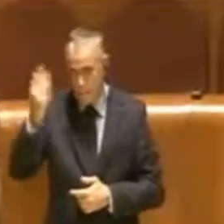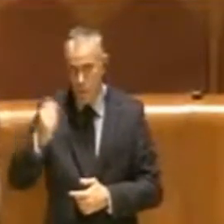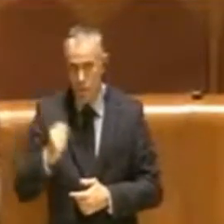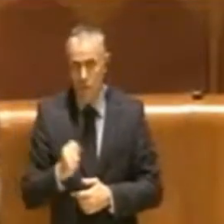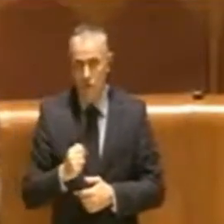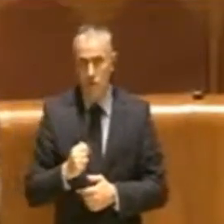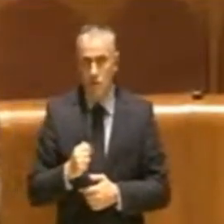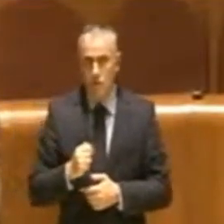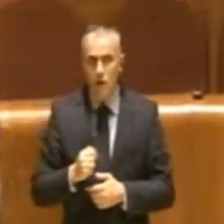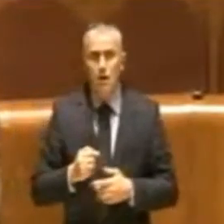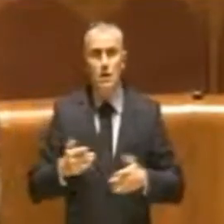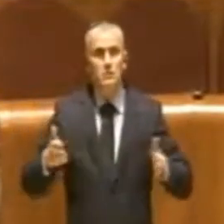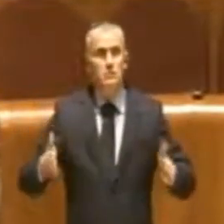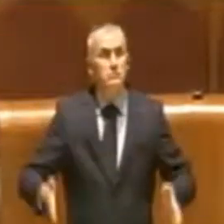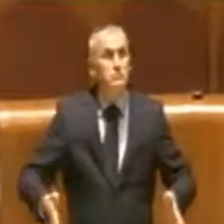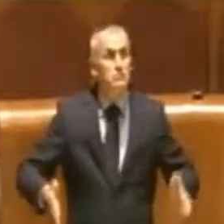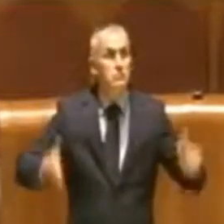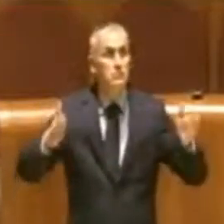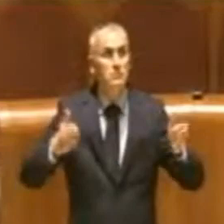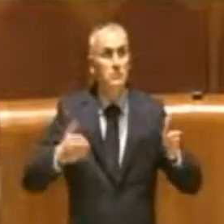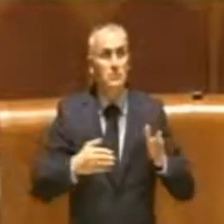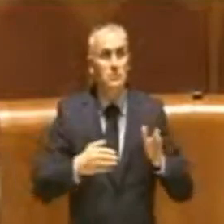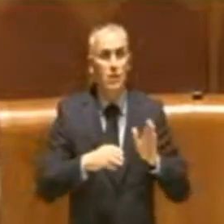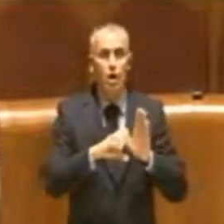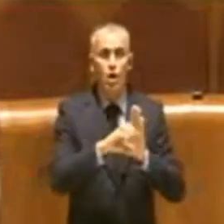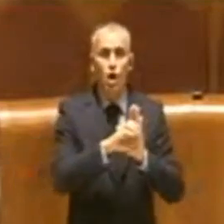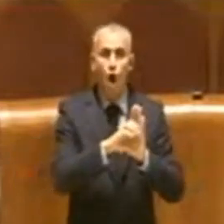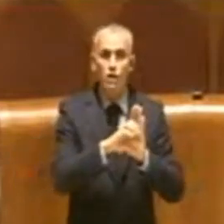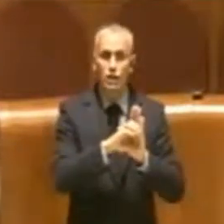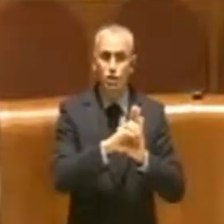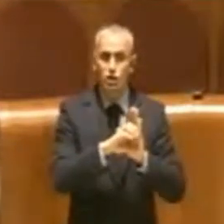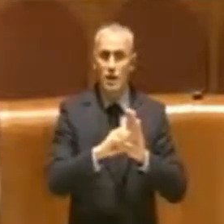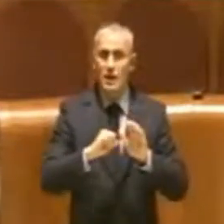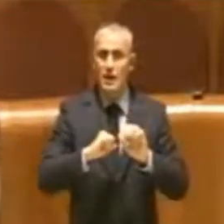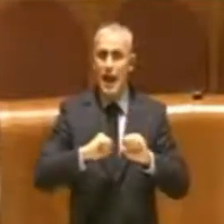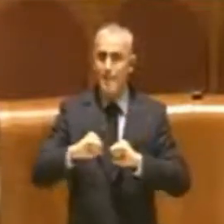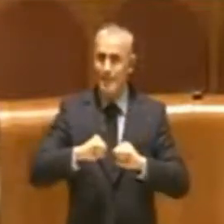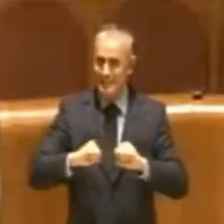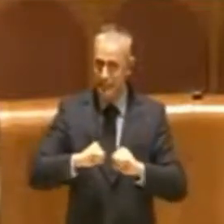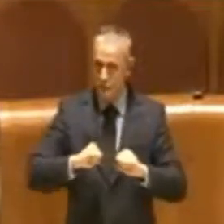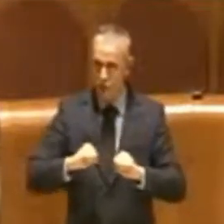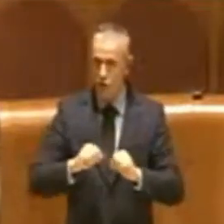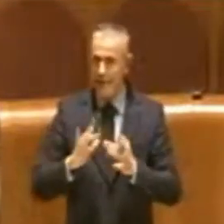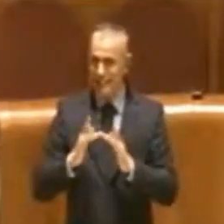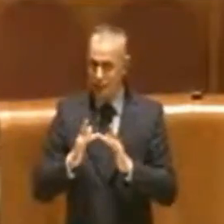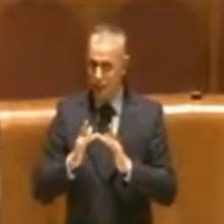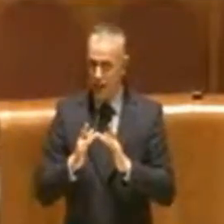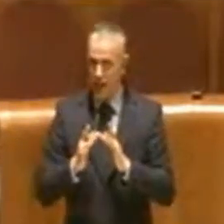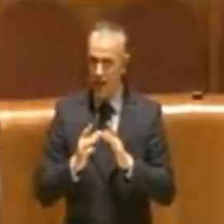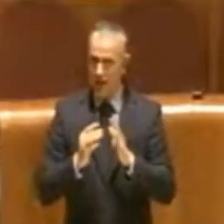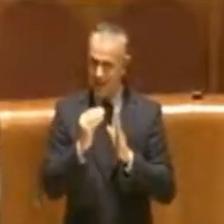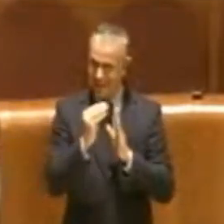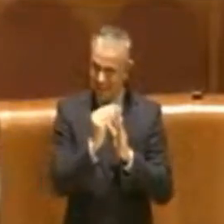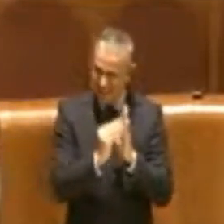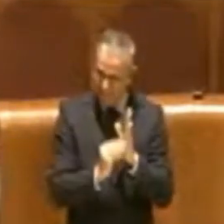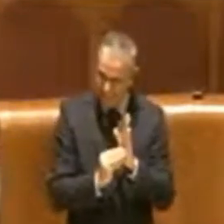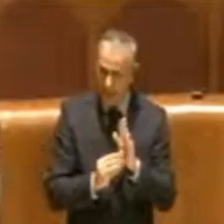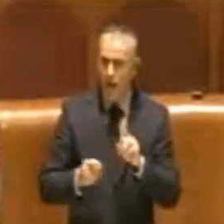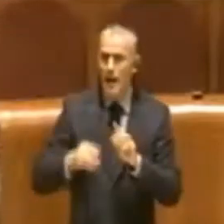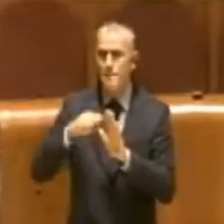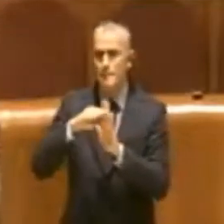tutta l'impalcatura del codice dell'amministrazione digitale, tutta l'impalcatura dei piani di performance,